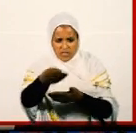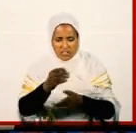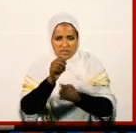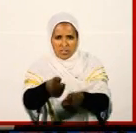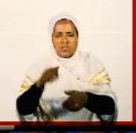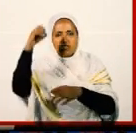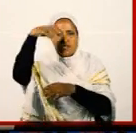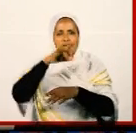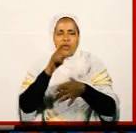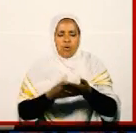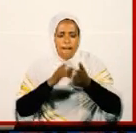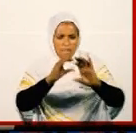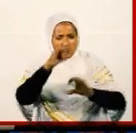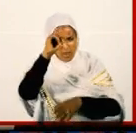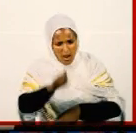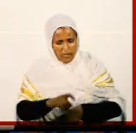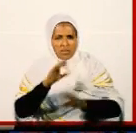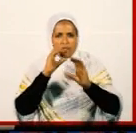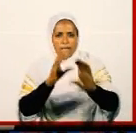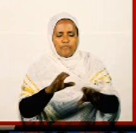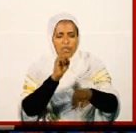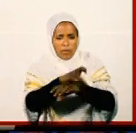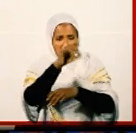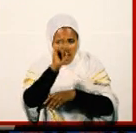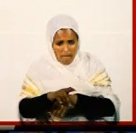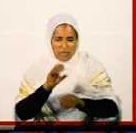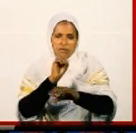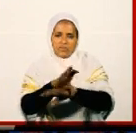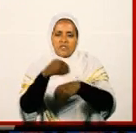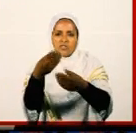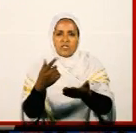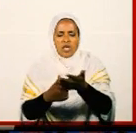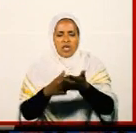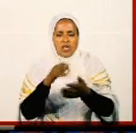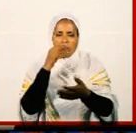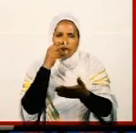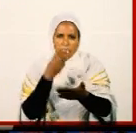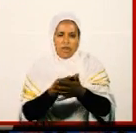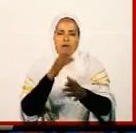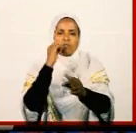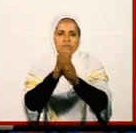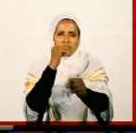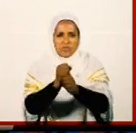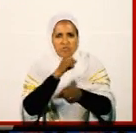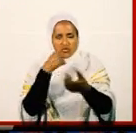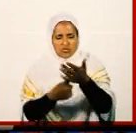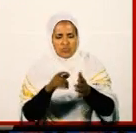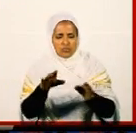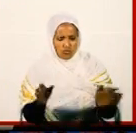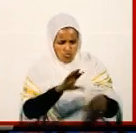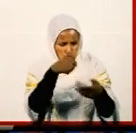ይመከር። ይሄ ለጋስነት ነው። ፍትህ የሚሰጠውም እስቲ ትክክል ፍትህ ይስጥ እና በእንደዚህ አይነት በረከት በረከት